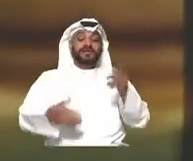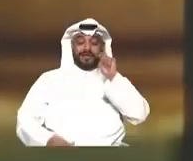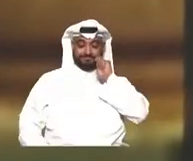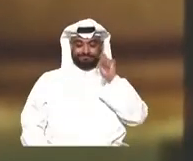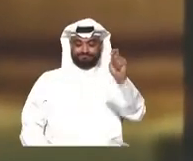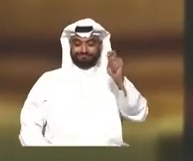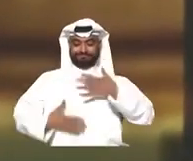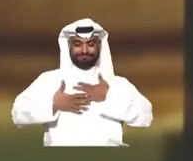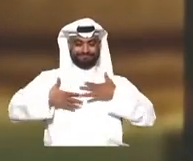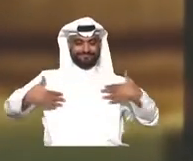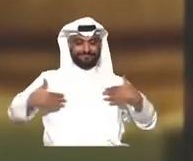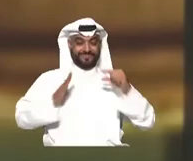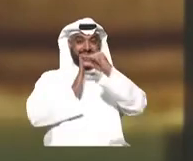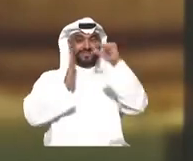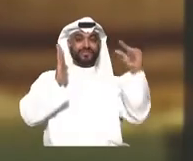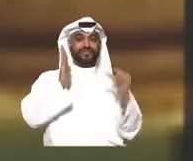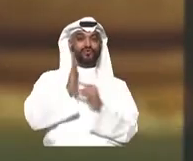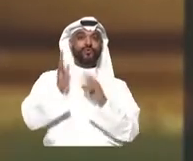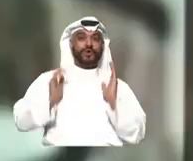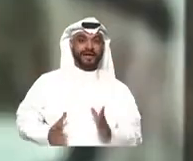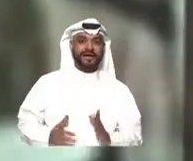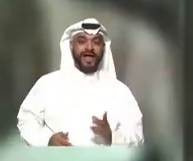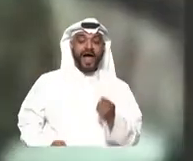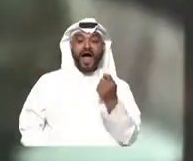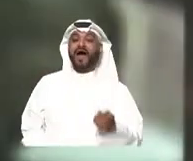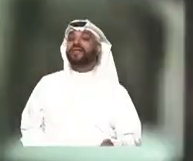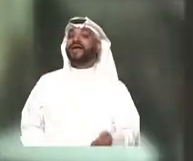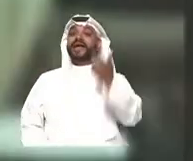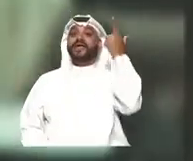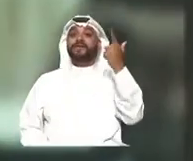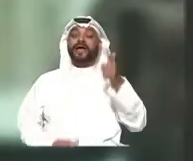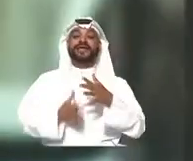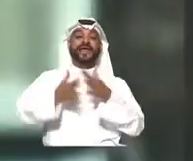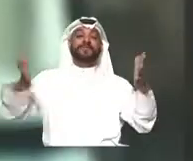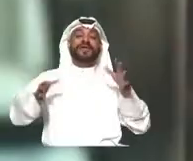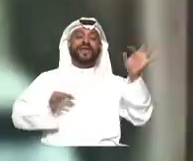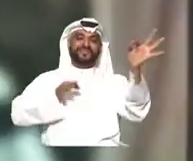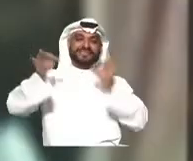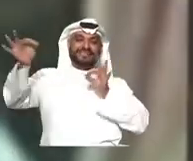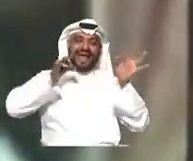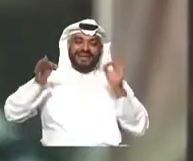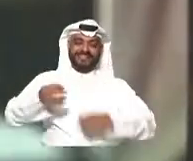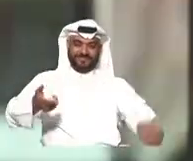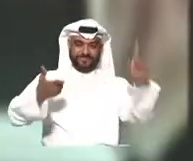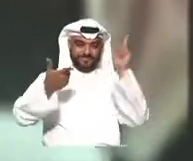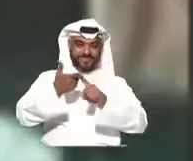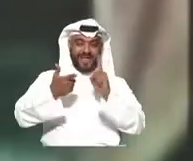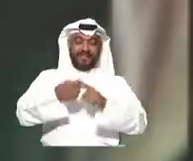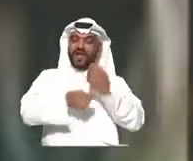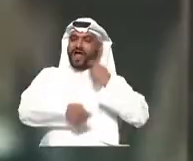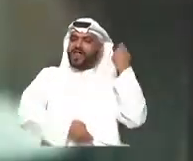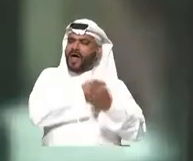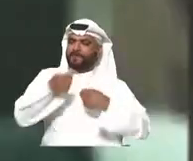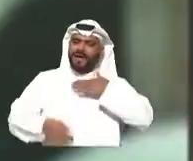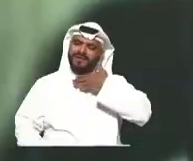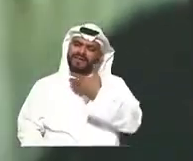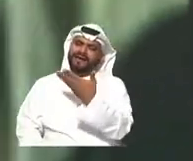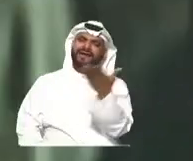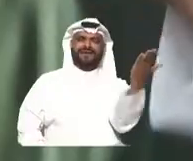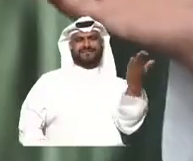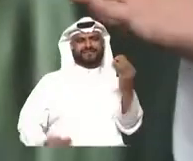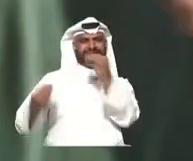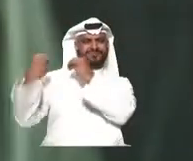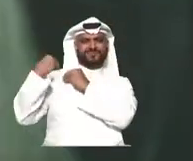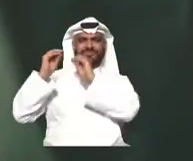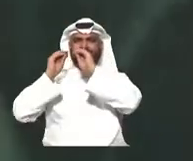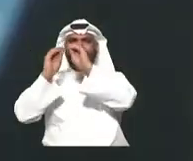اعتزاز، هذه أعطتنا قيمة كبيرة سياسيا، بالإضافة إلى الأعمال الطيبة والخيرة اللي تقوم